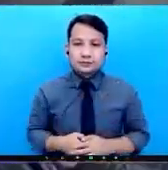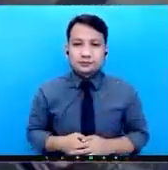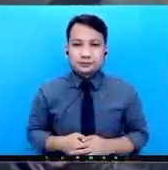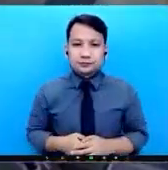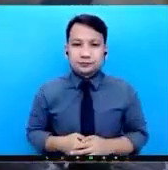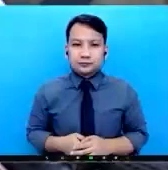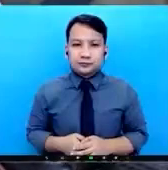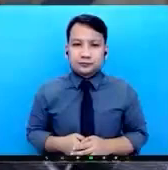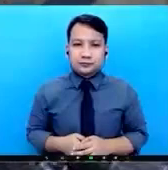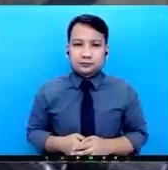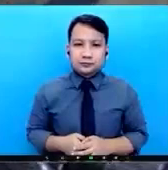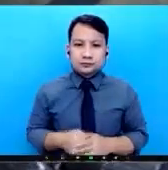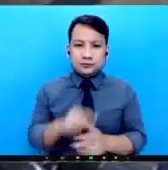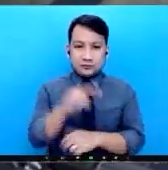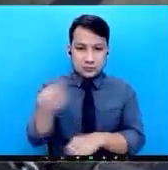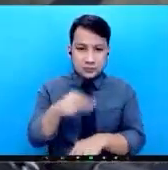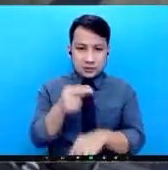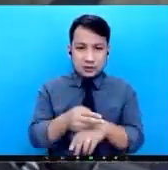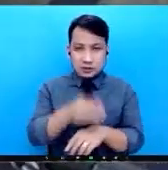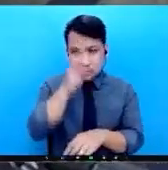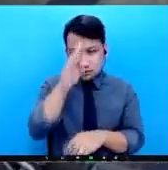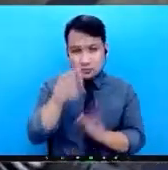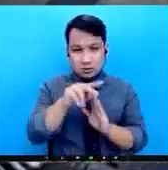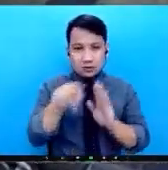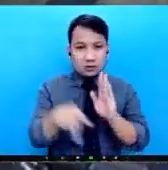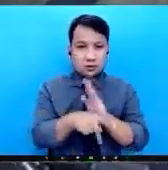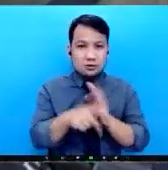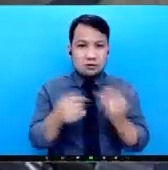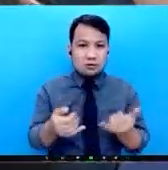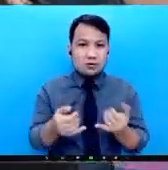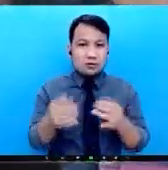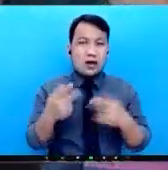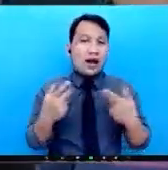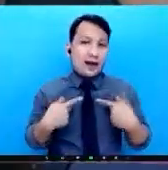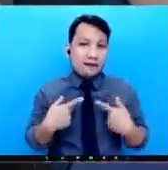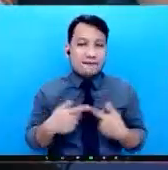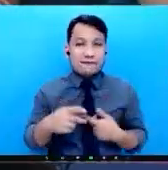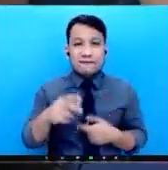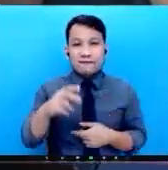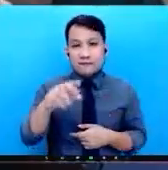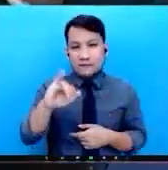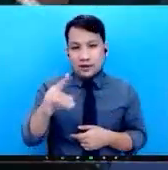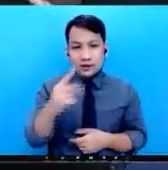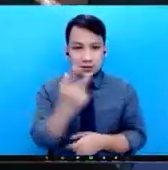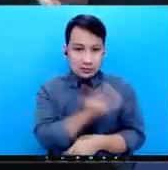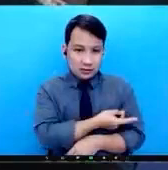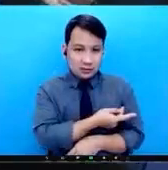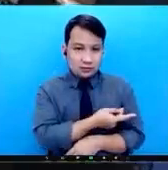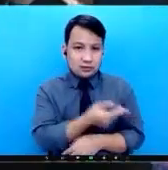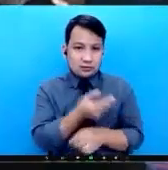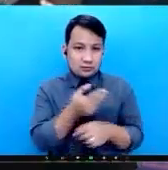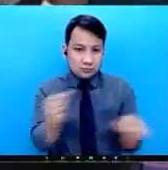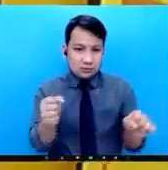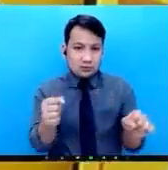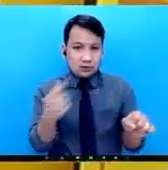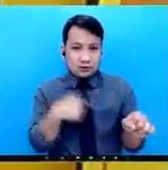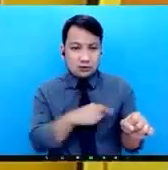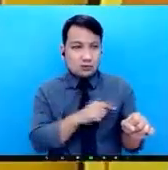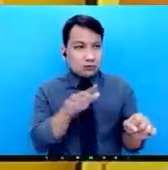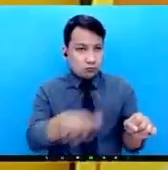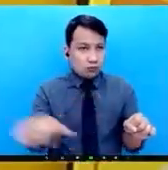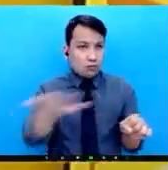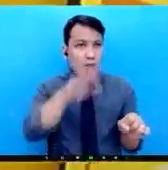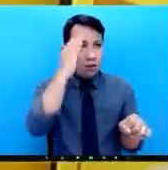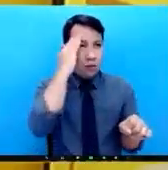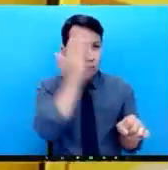national direction, national policy natin, dapat may vax card. Then it's also safer for everyone na alam natin